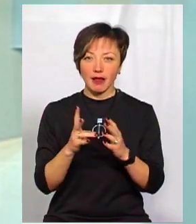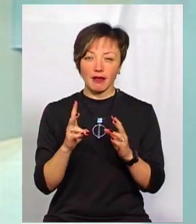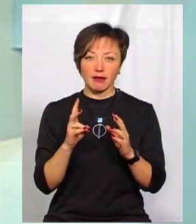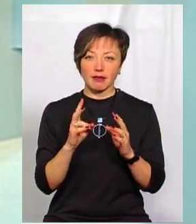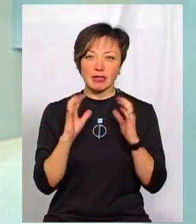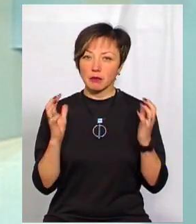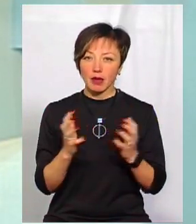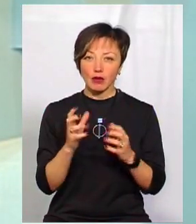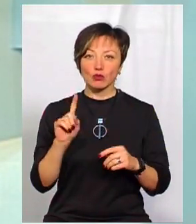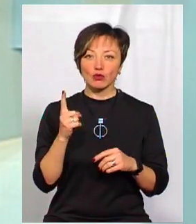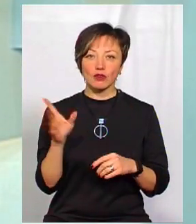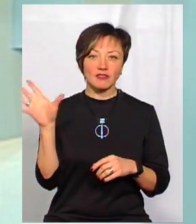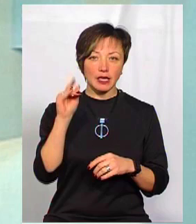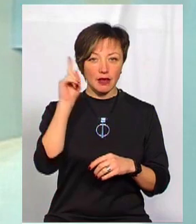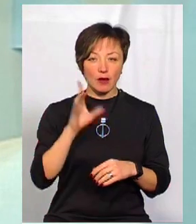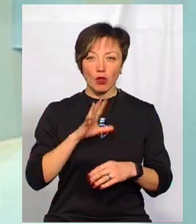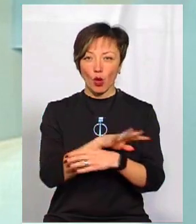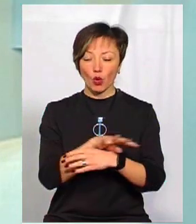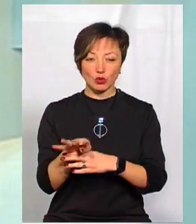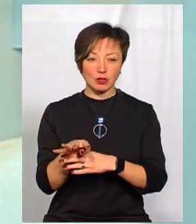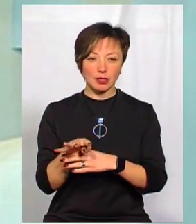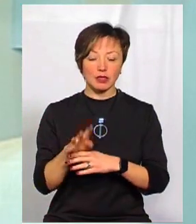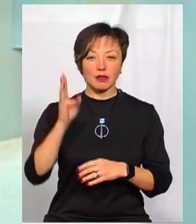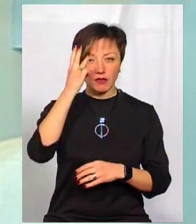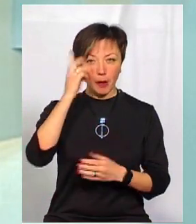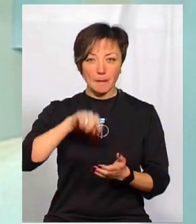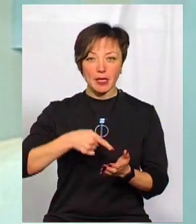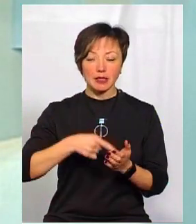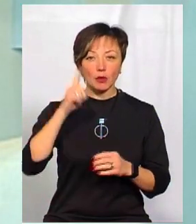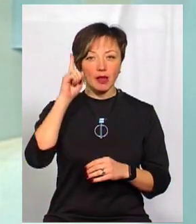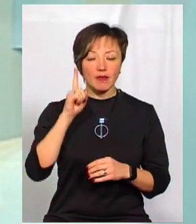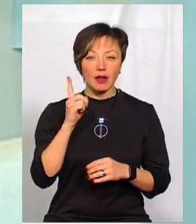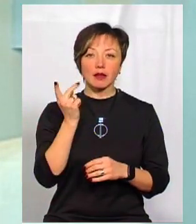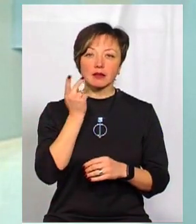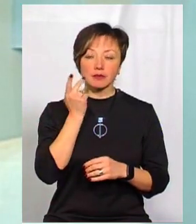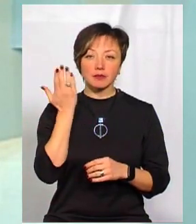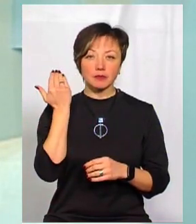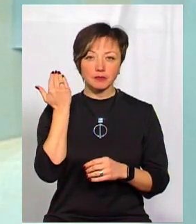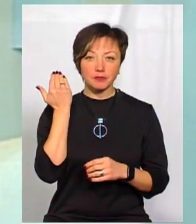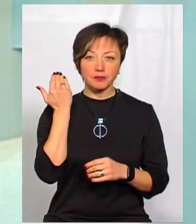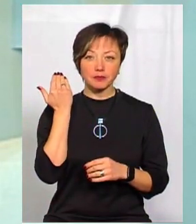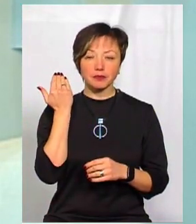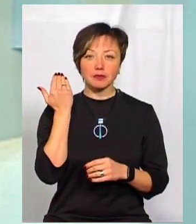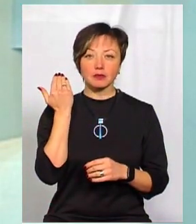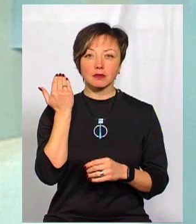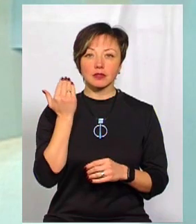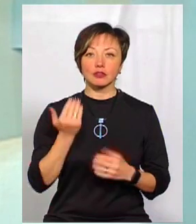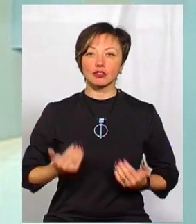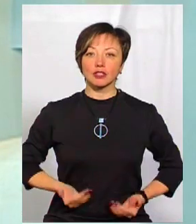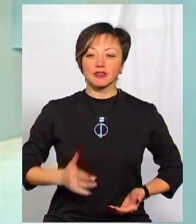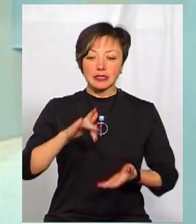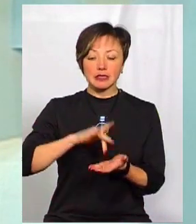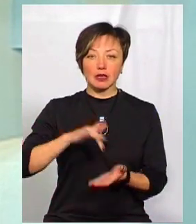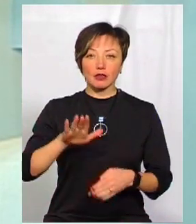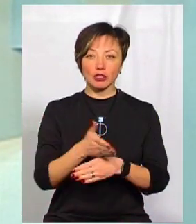були розстріляні. У Хмельницькому євреї, як правило, жили у центральній